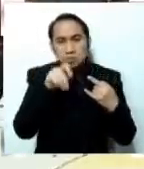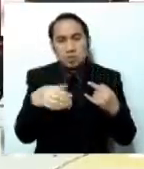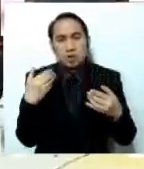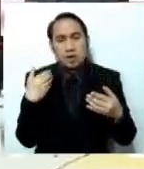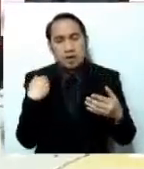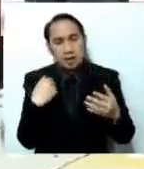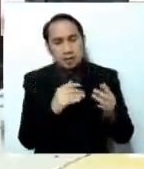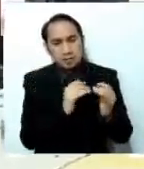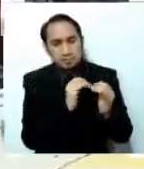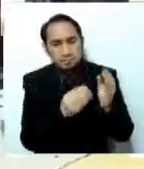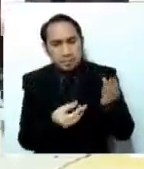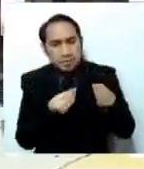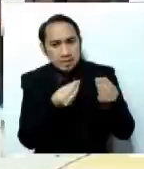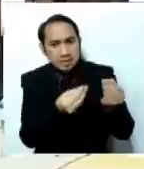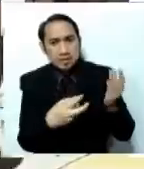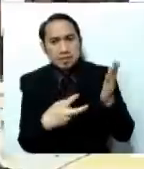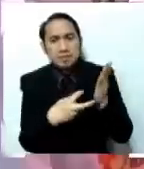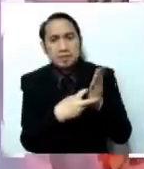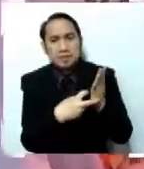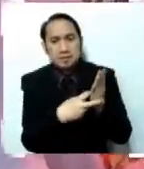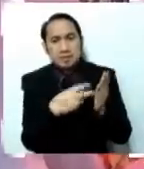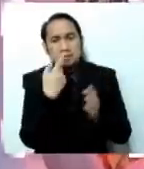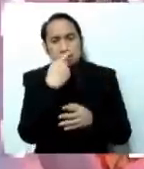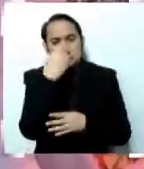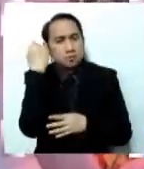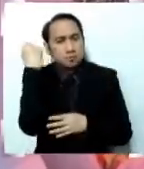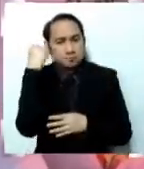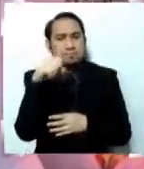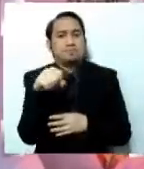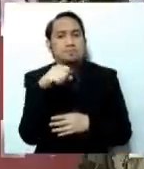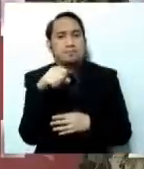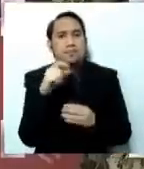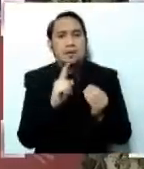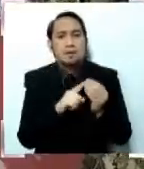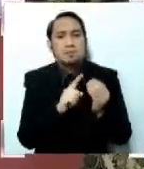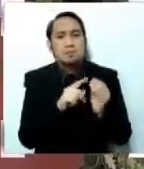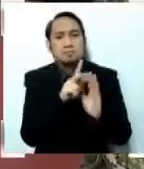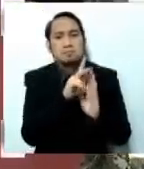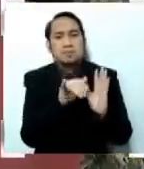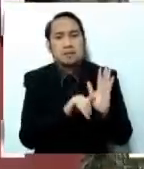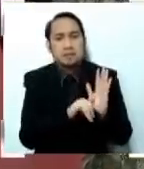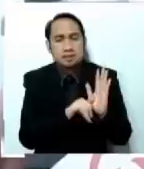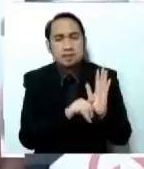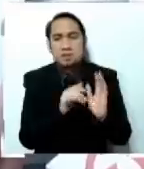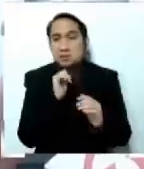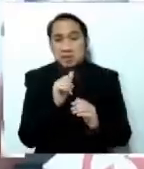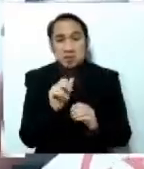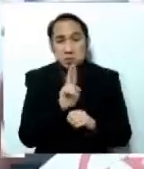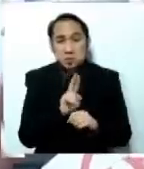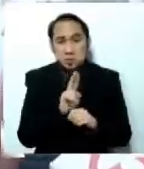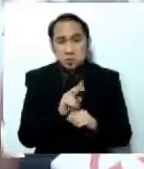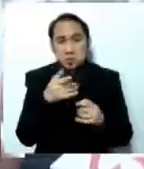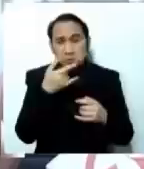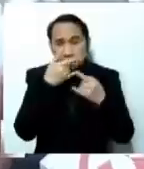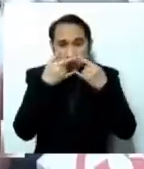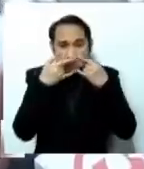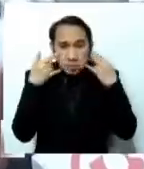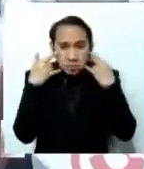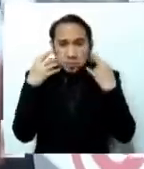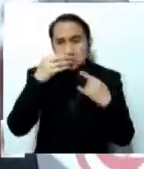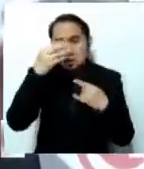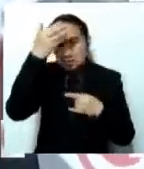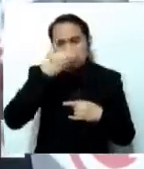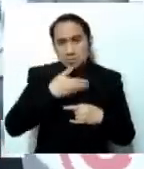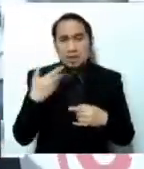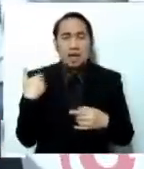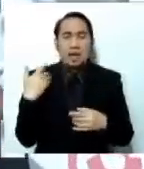tinikitan dahil sa paglabag sa health protocol. Ang not wearing face mask or improper wearing of face mask ay may multang 300.